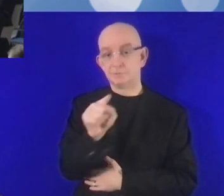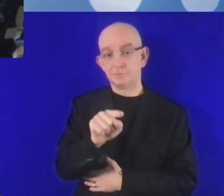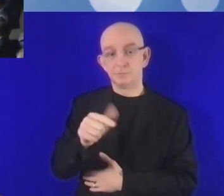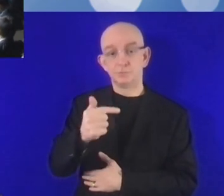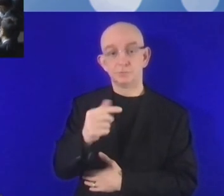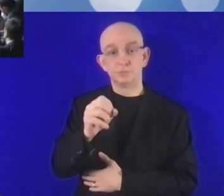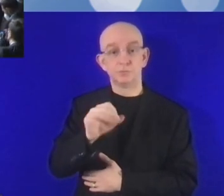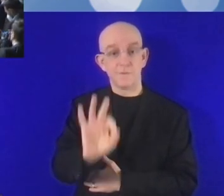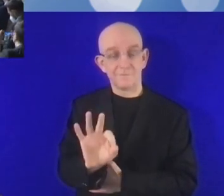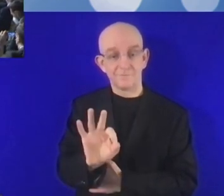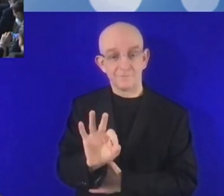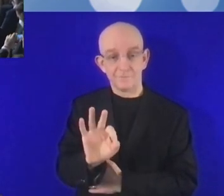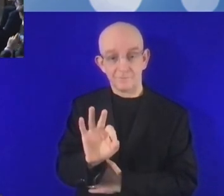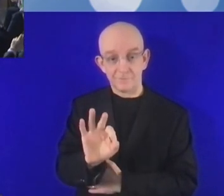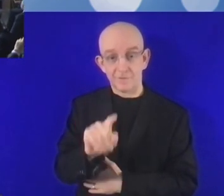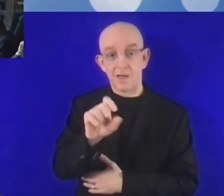联网大会。